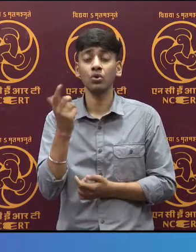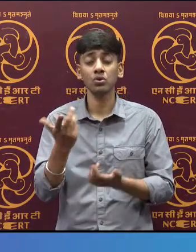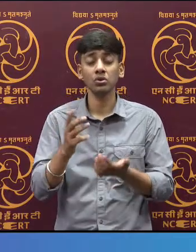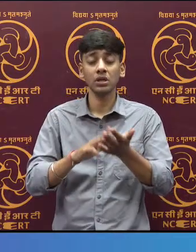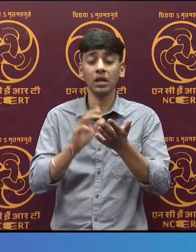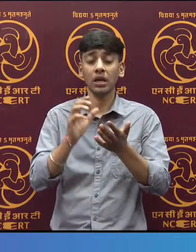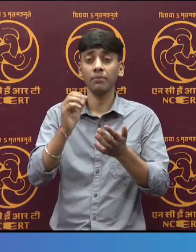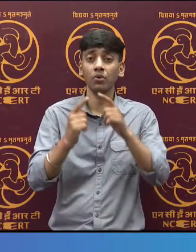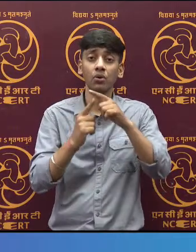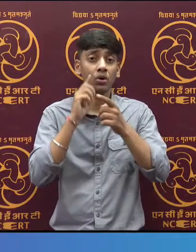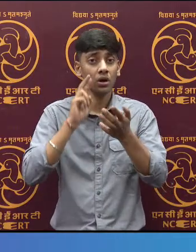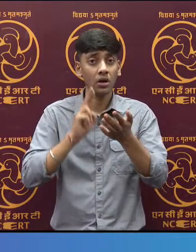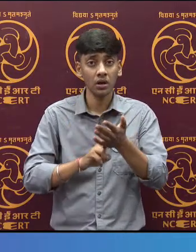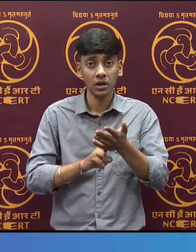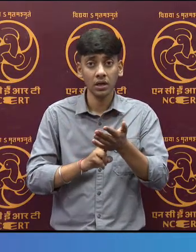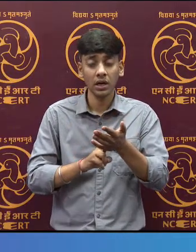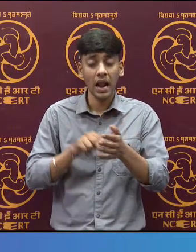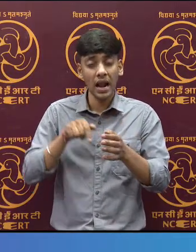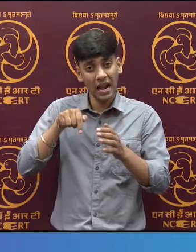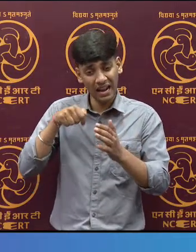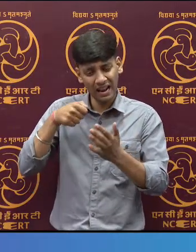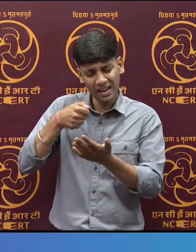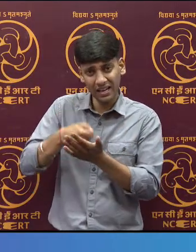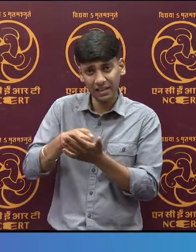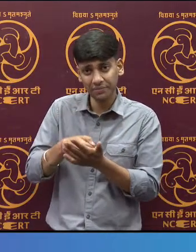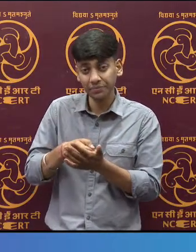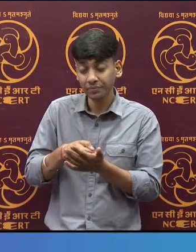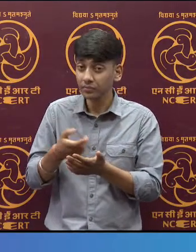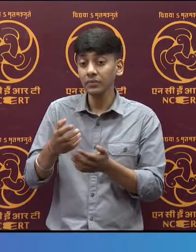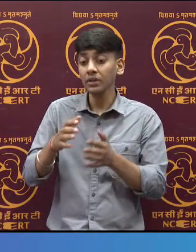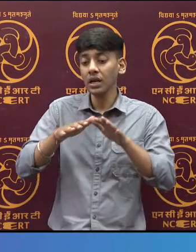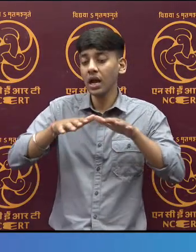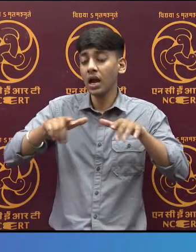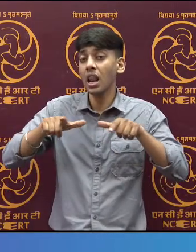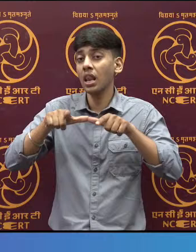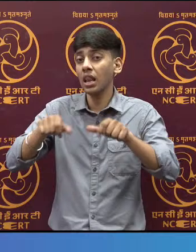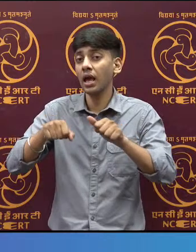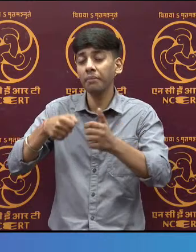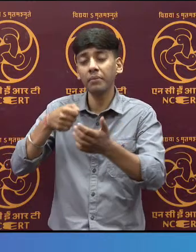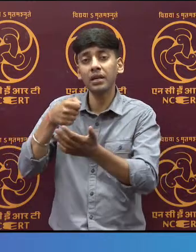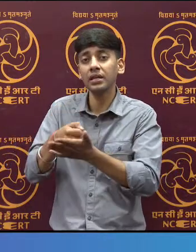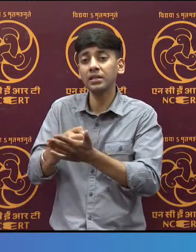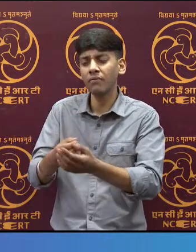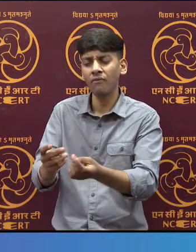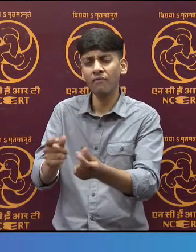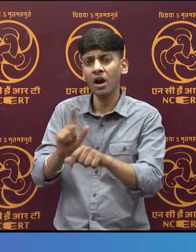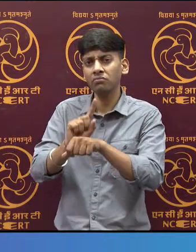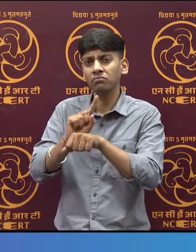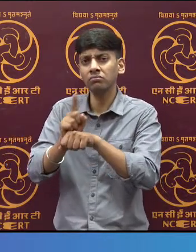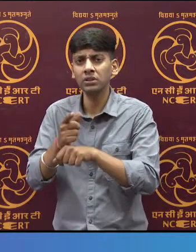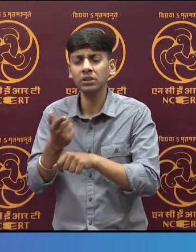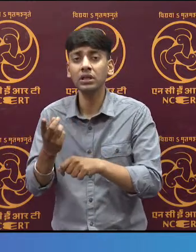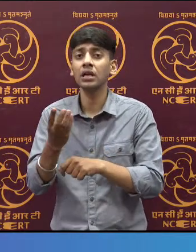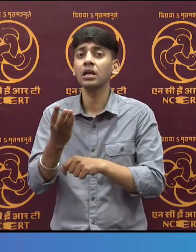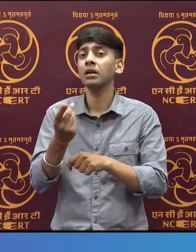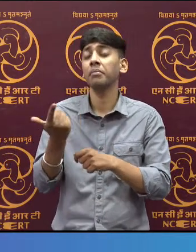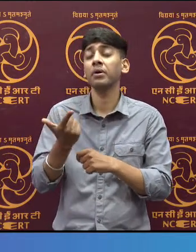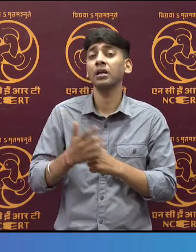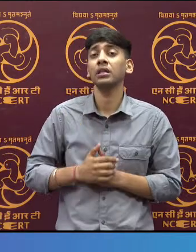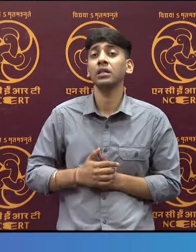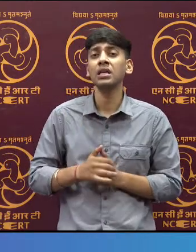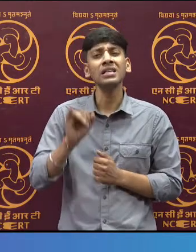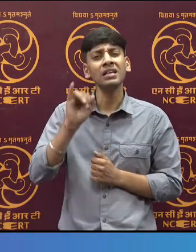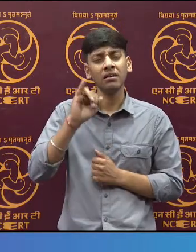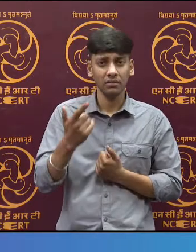here. What is the speed on striking the ground? ग्राउंड पर टच करने पर उसकी स्पीड कितनी होगी? तो यू कैन सिंपली यूज द इक्वेशंस ऑफ